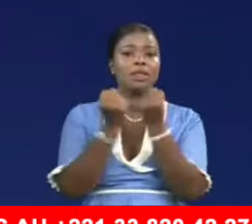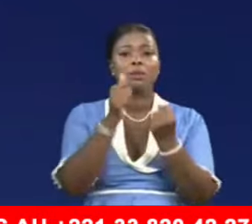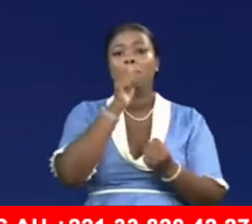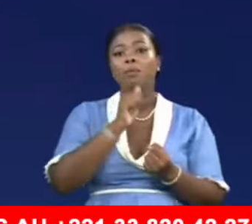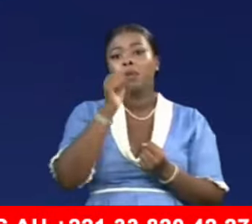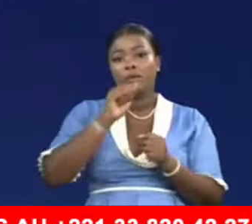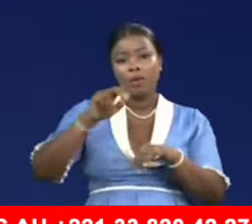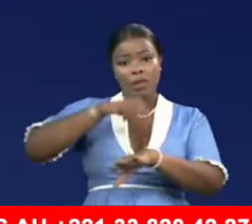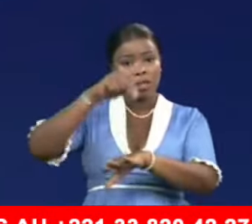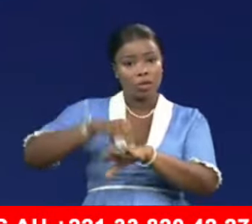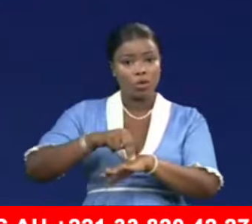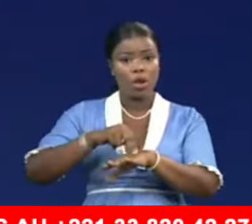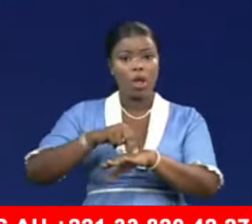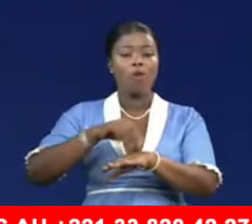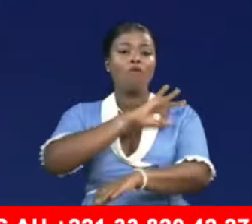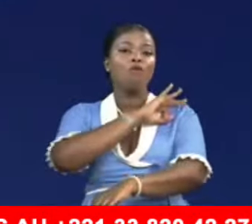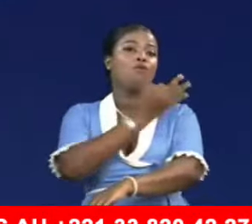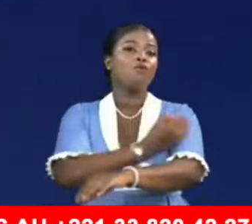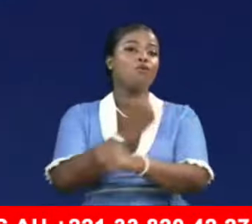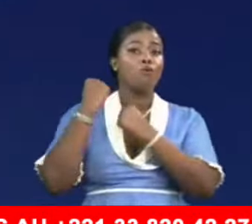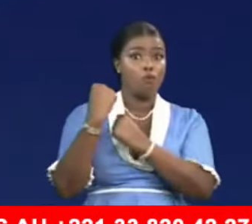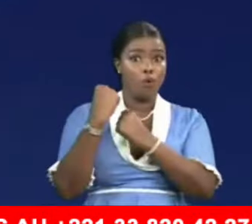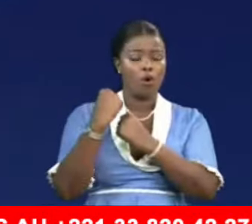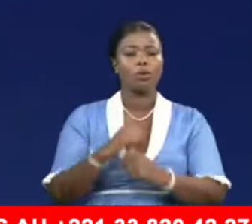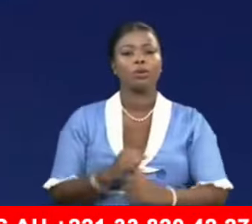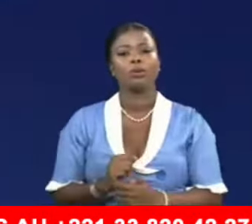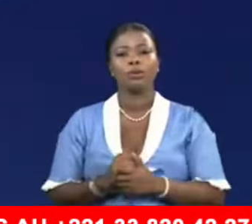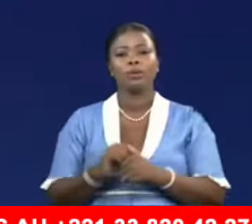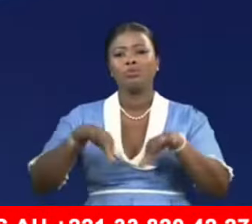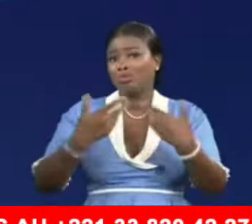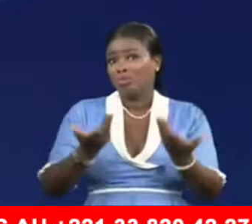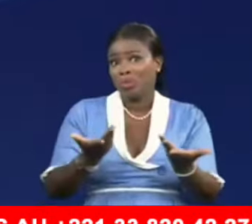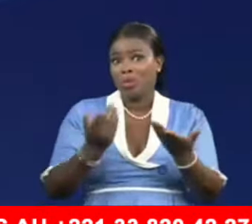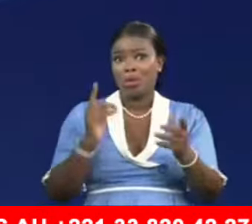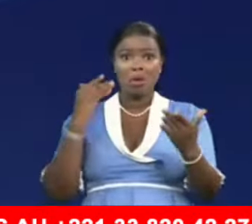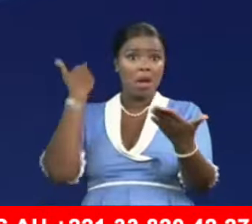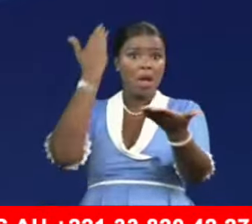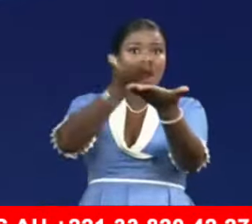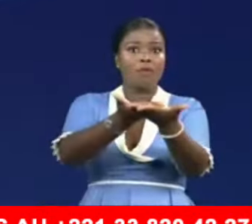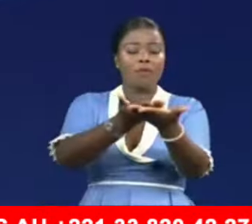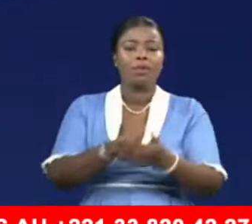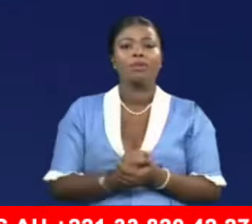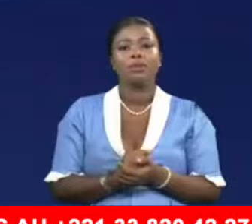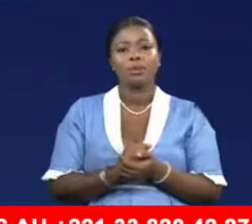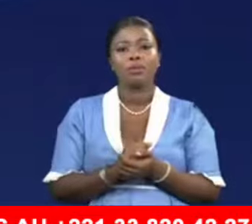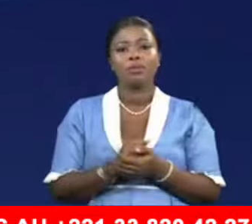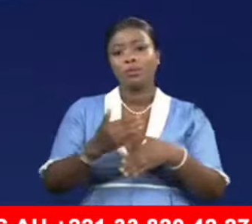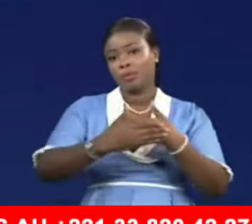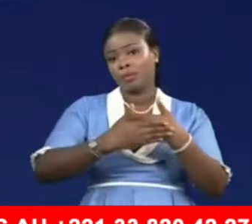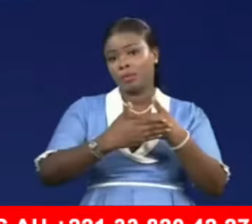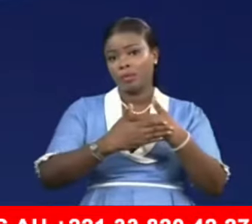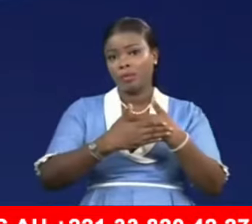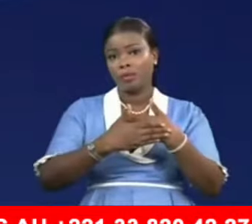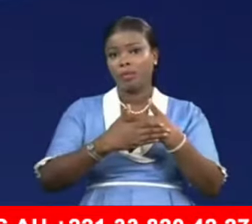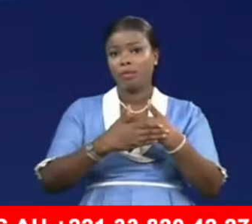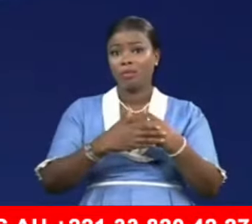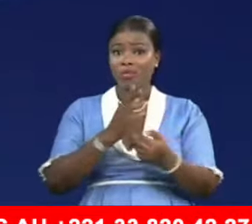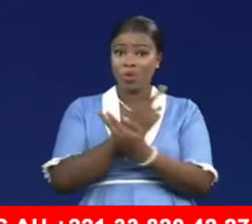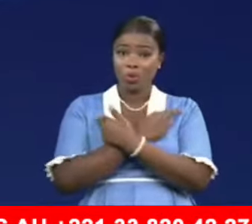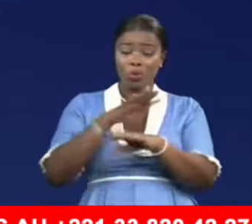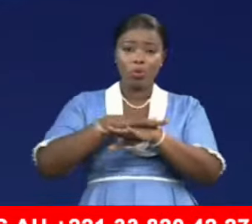national fort comment y parvenir notre approche repose sur une transformation